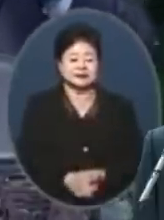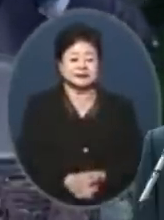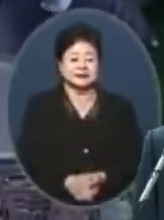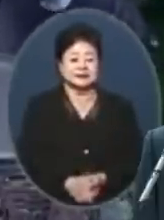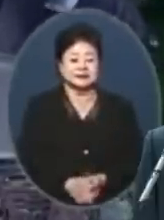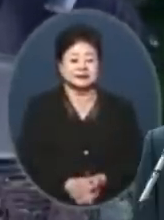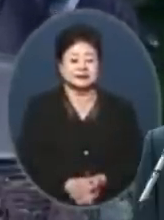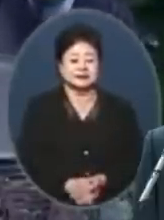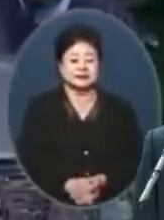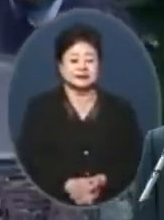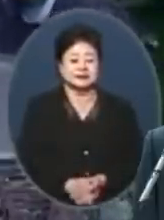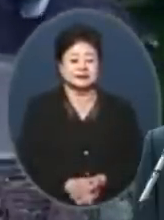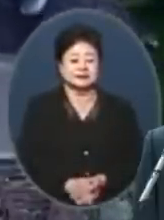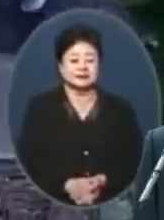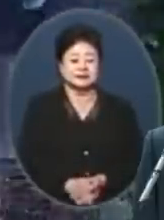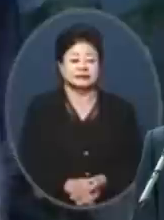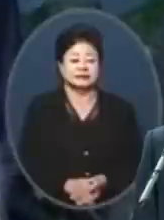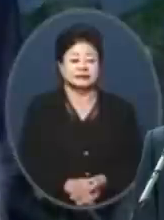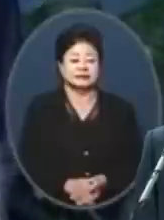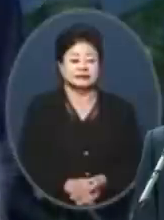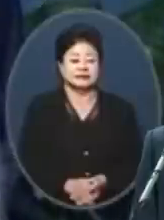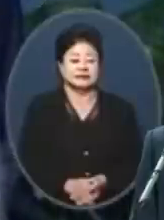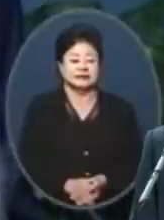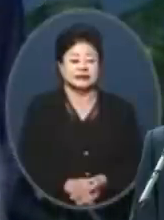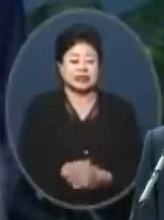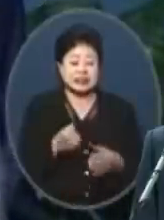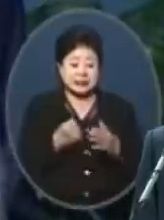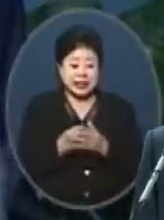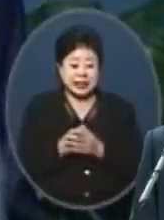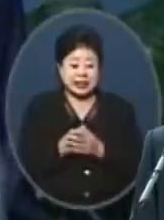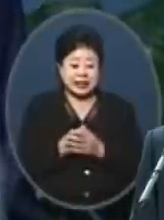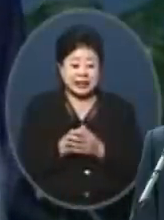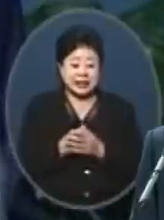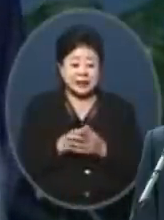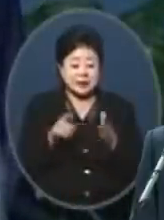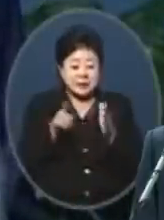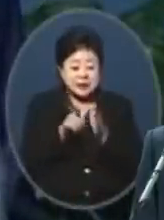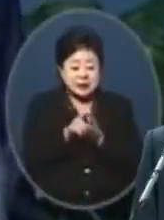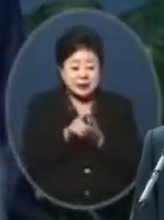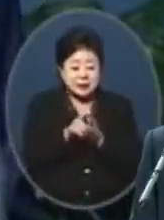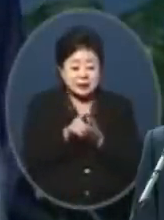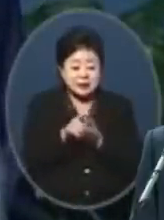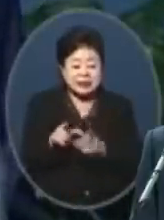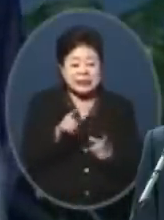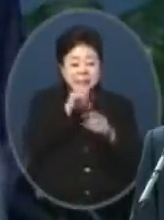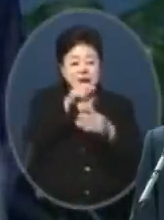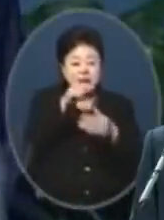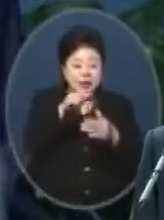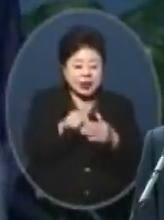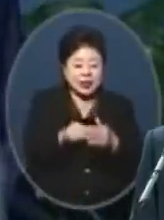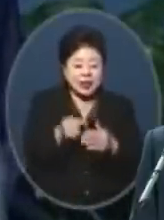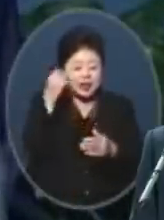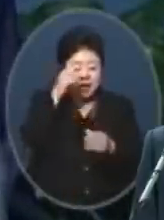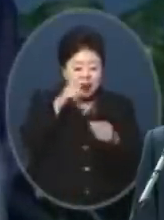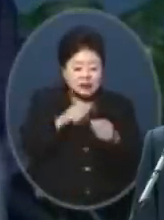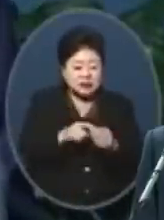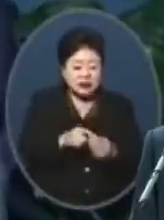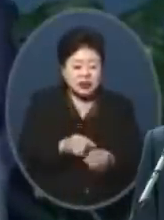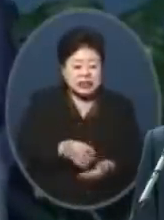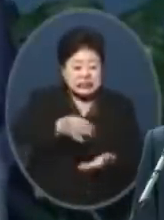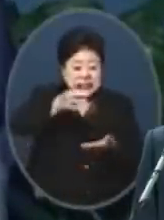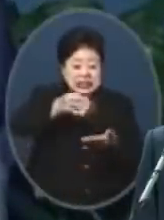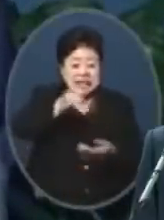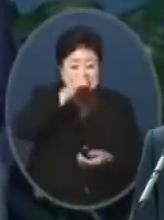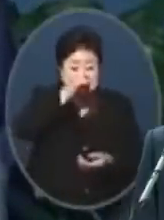leg for the dream to work. 그러므로 여러분 믿음이라는 것은 우리 생활에 영적인 큰 재산이